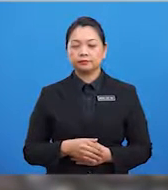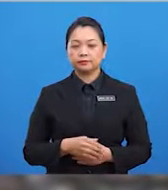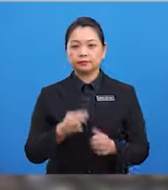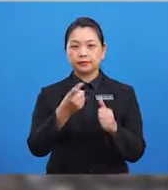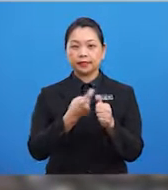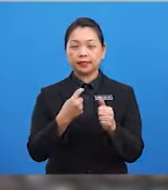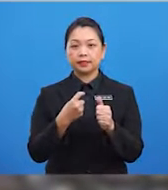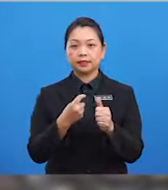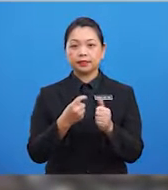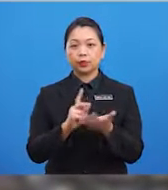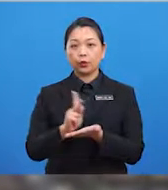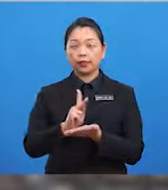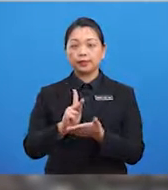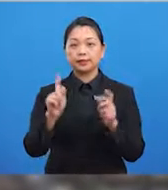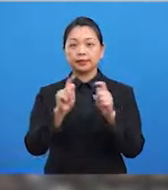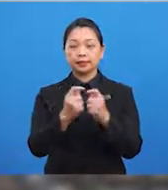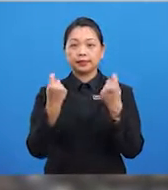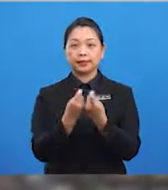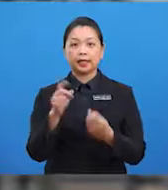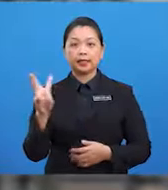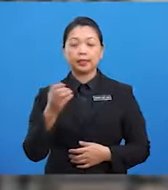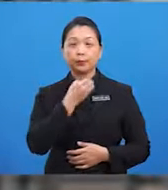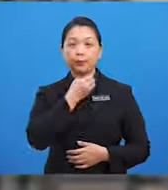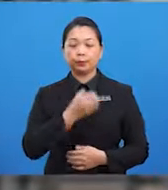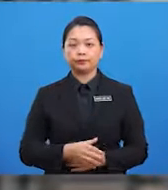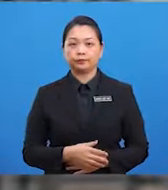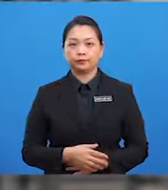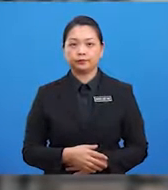Seri Ipoh, Ipoh Perak.